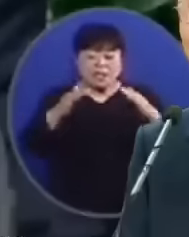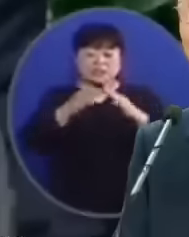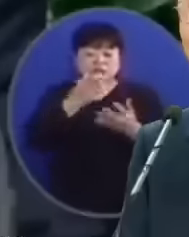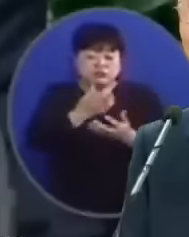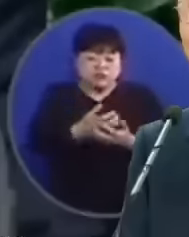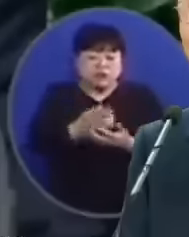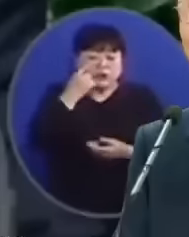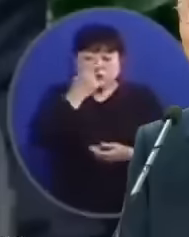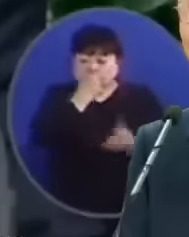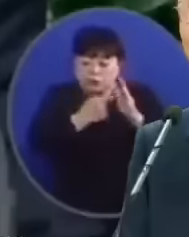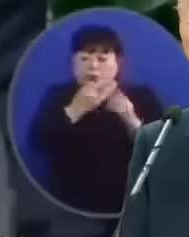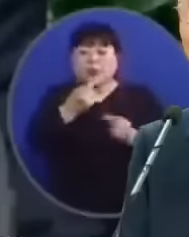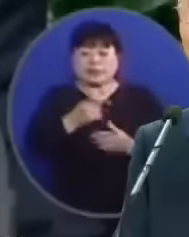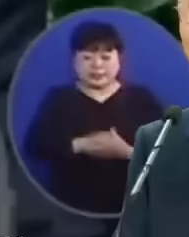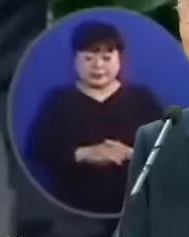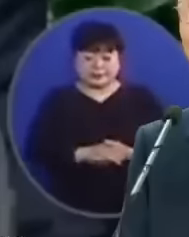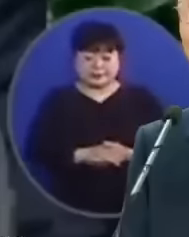같다.